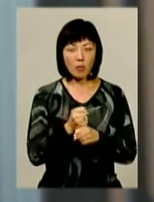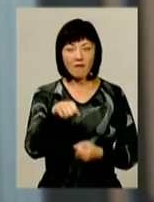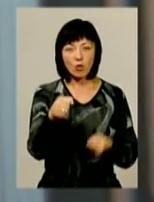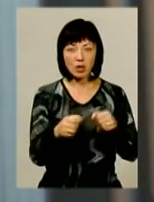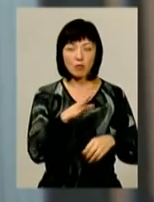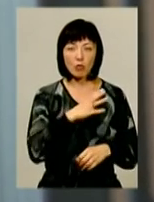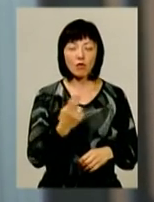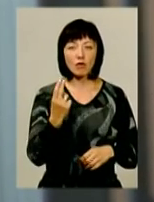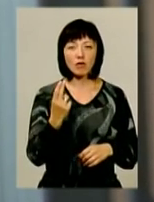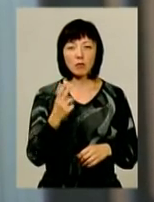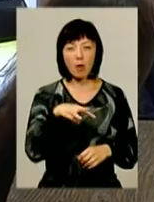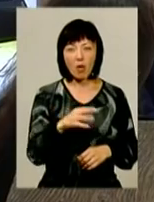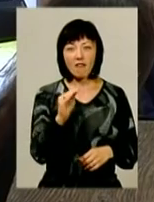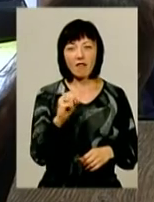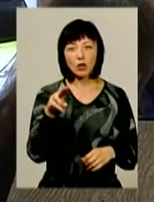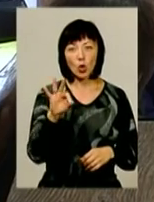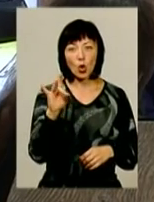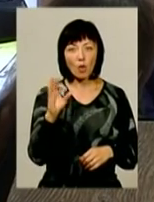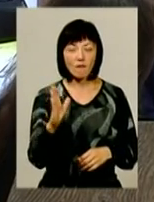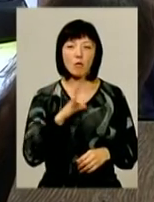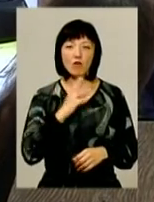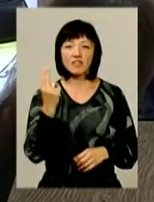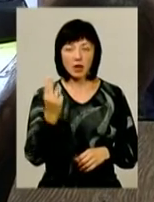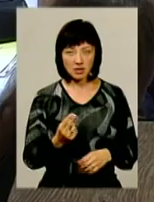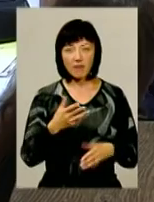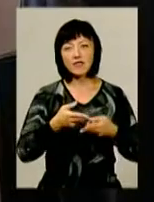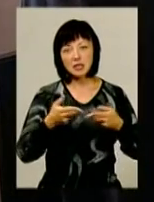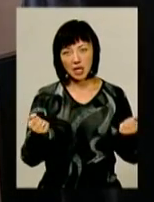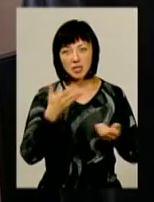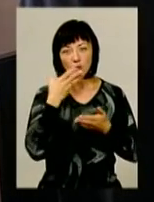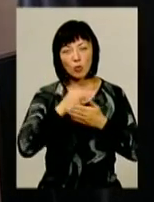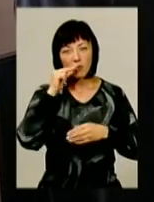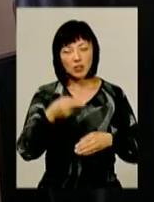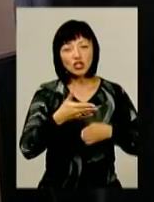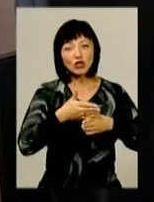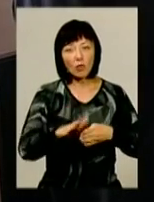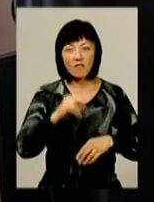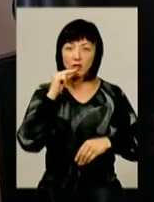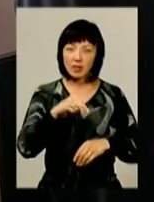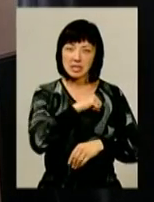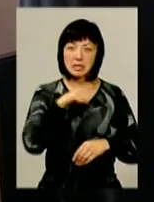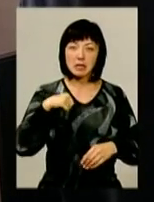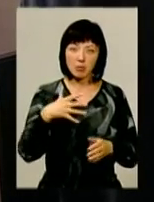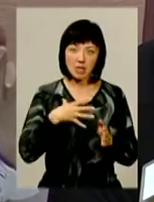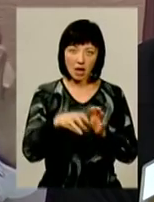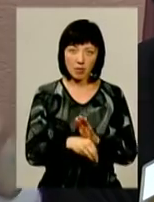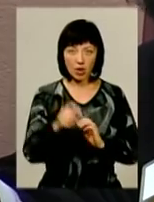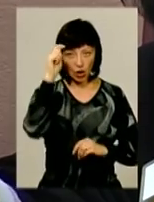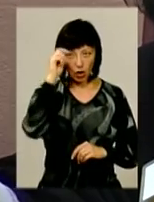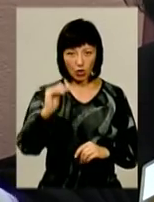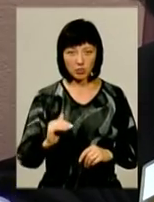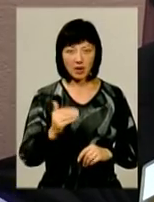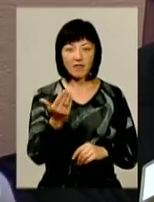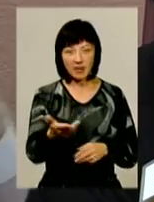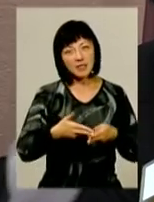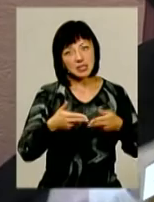водій вантажівки Микола Федоров був тверезим. Чоловік визнає свою провину частково. Каже, винуватцем був і сам загиблий хлопчик. Визнаєте ви